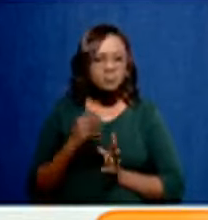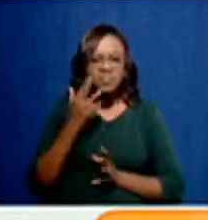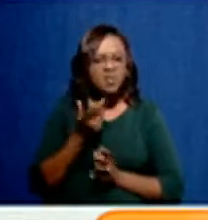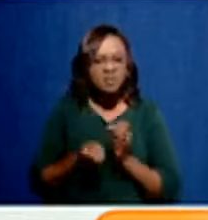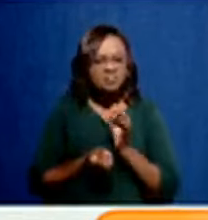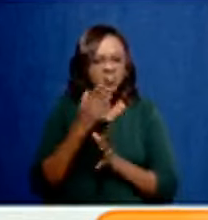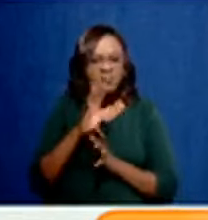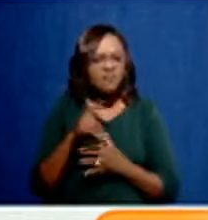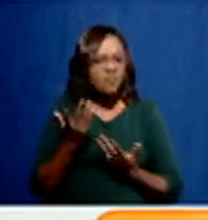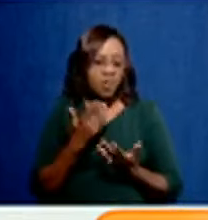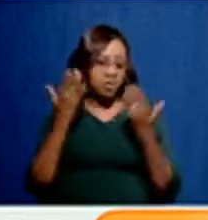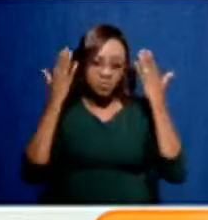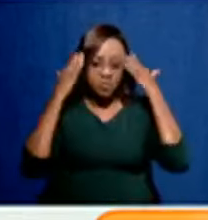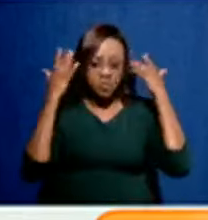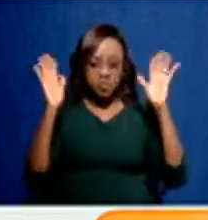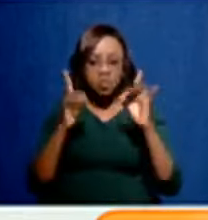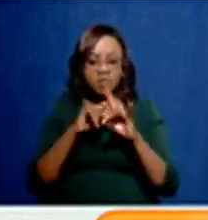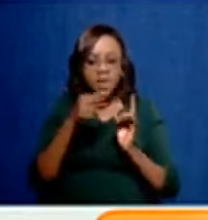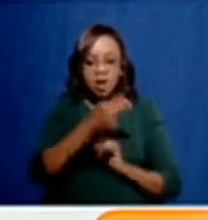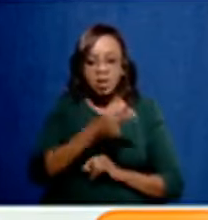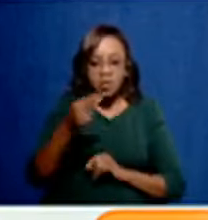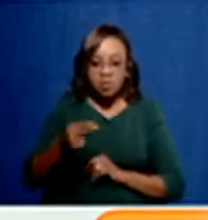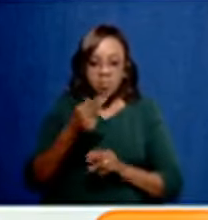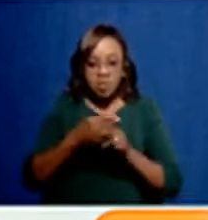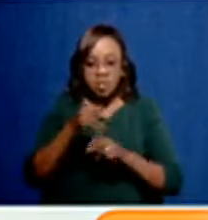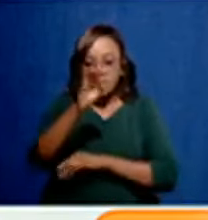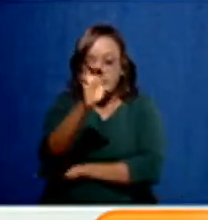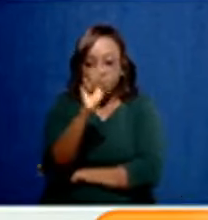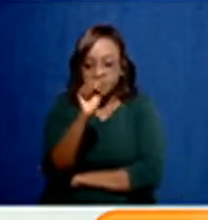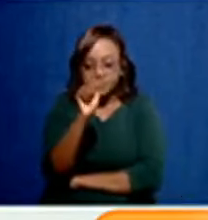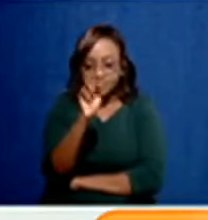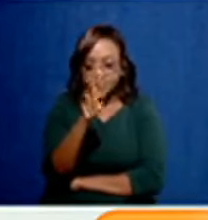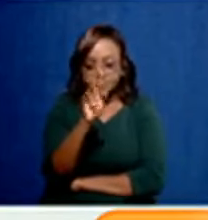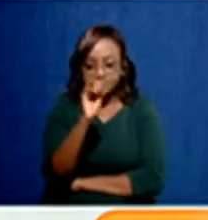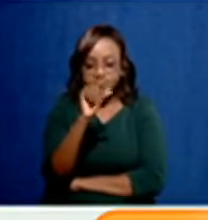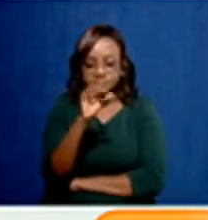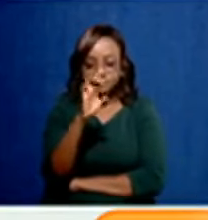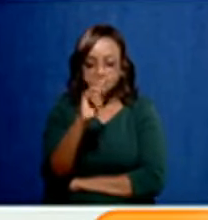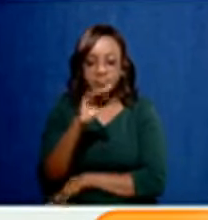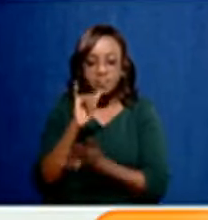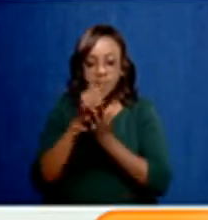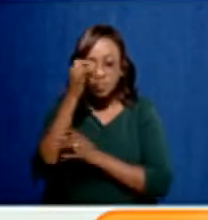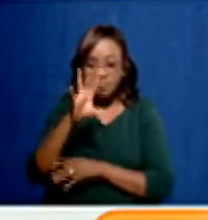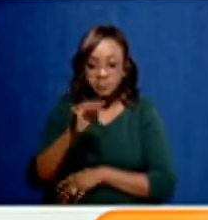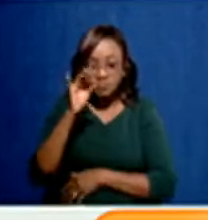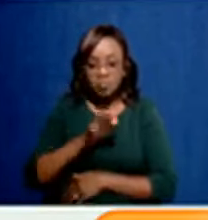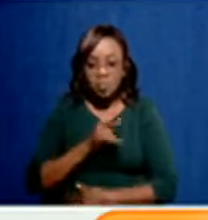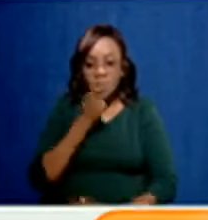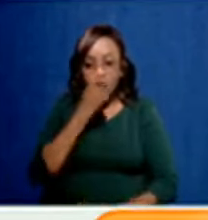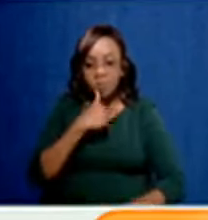haijajulikana, lakini unahusishwa na hormone inaitwa estrogen. Ndio maana tunaipata katika wanawake kati ya